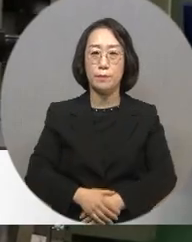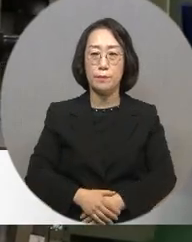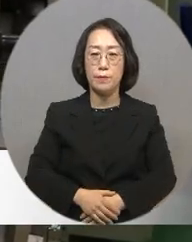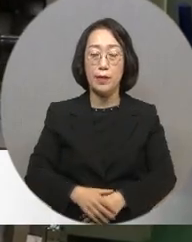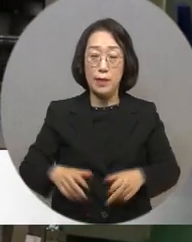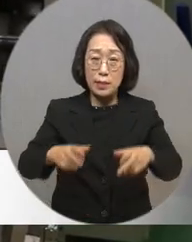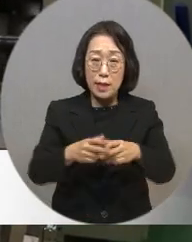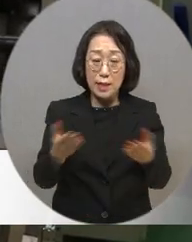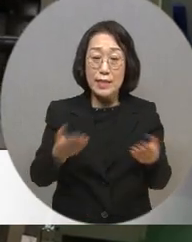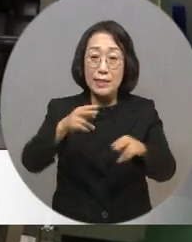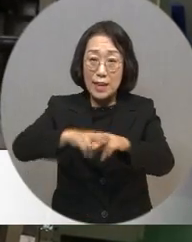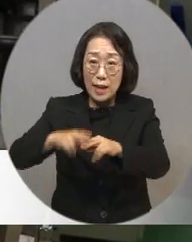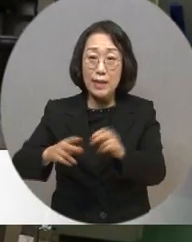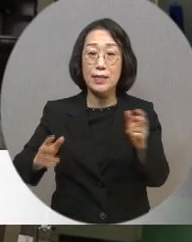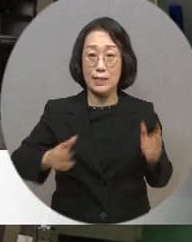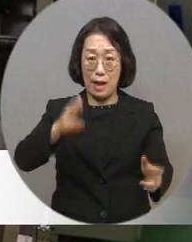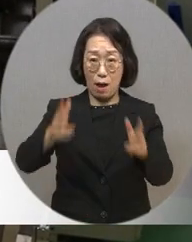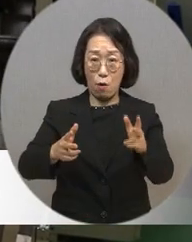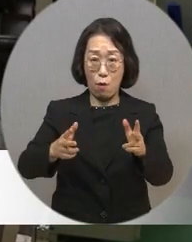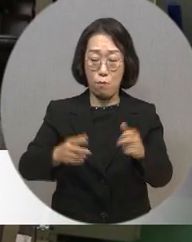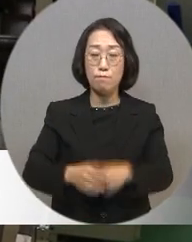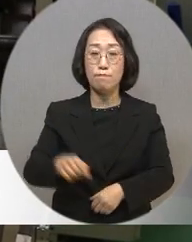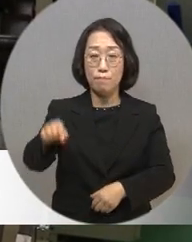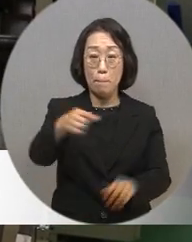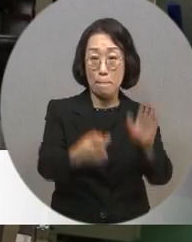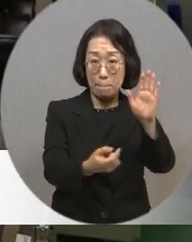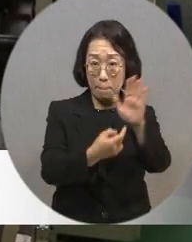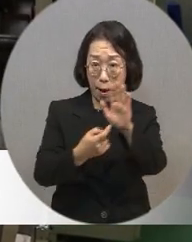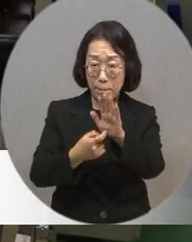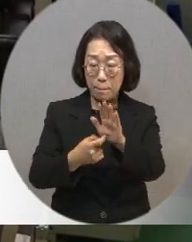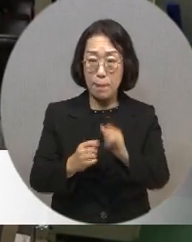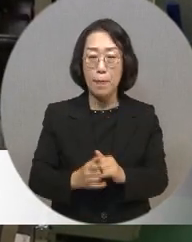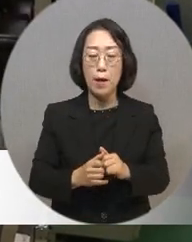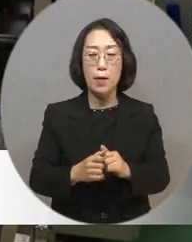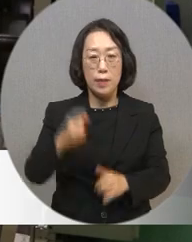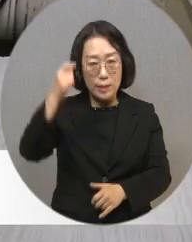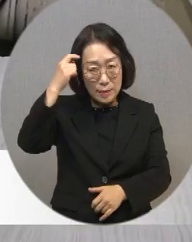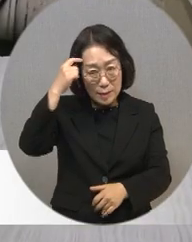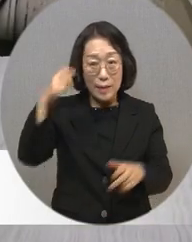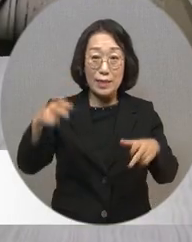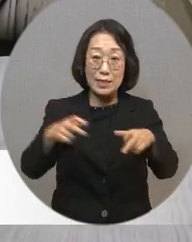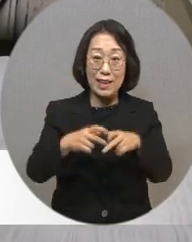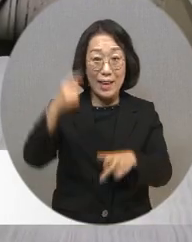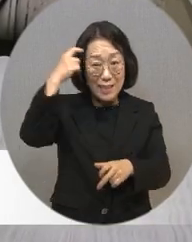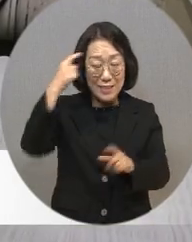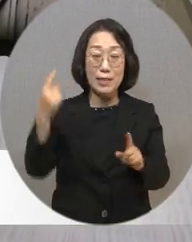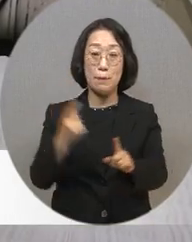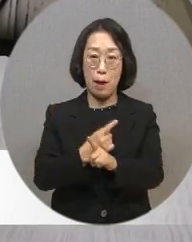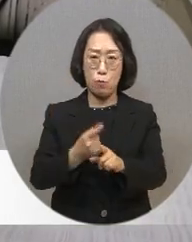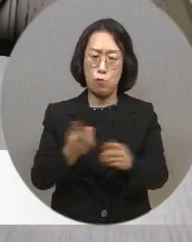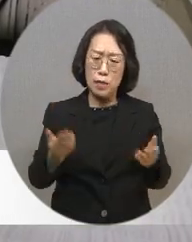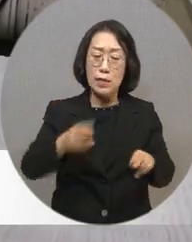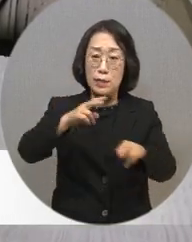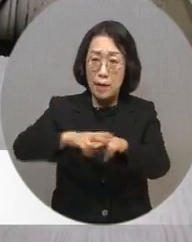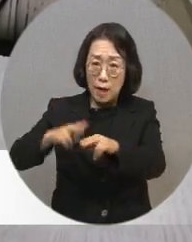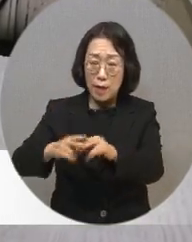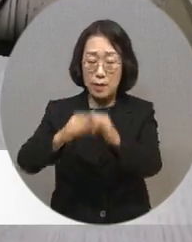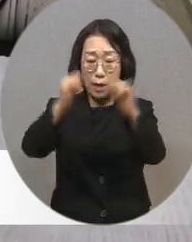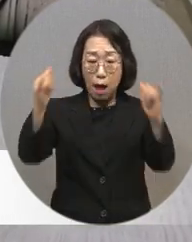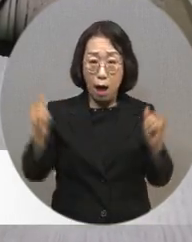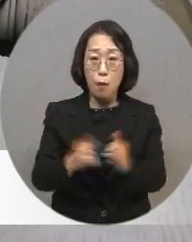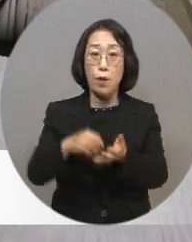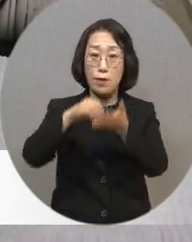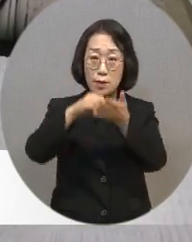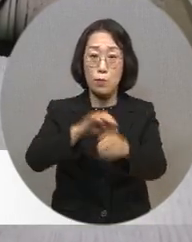장애인 일자리 사업으로 인해 사회적 차원의 장애 인식 개선과 직업을 통한 개인의 사회 참여